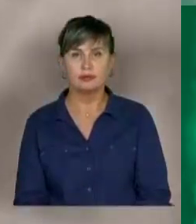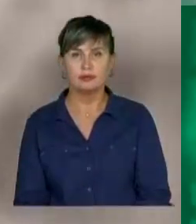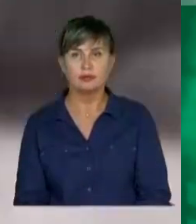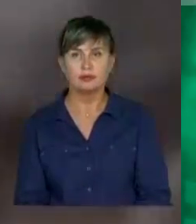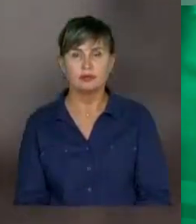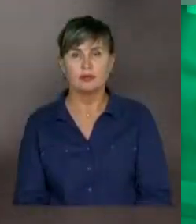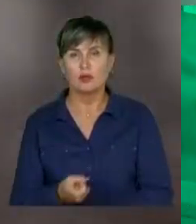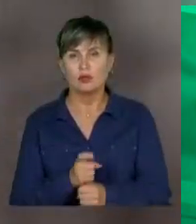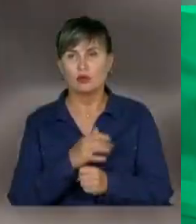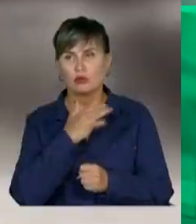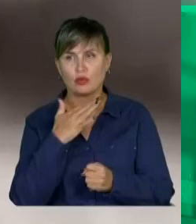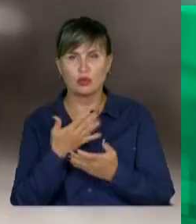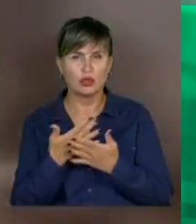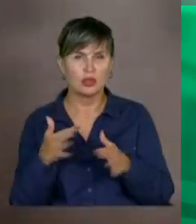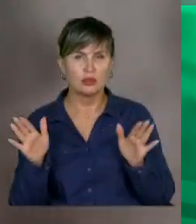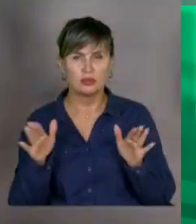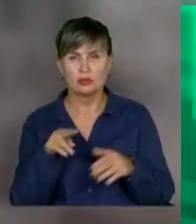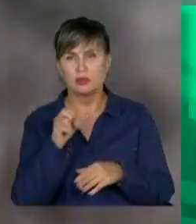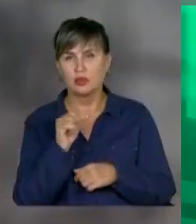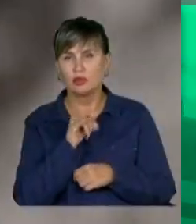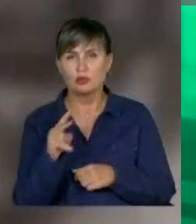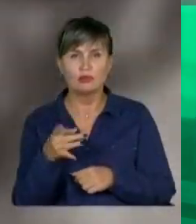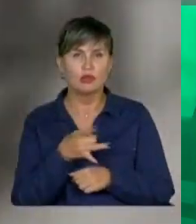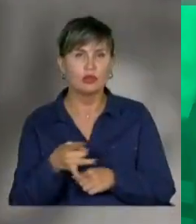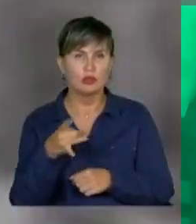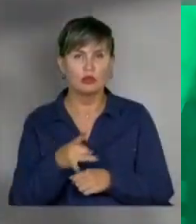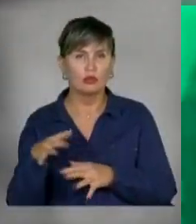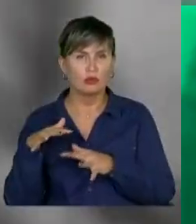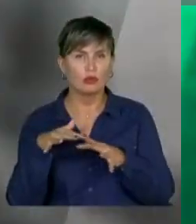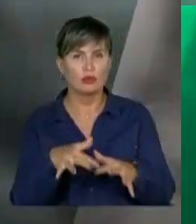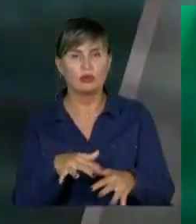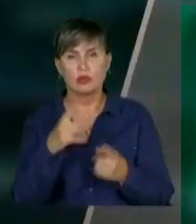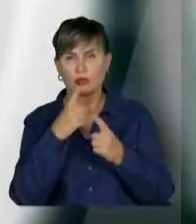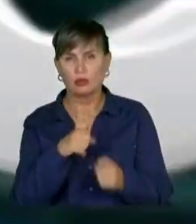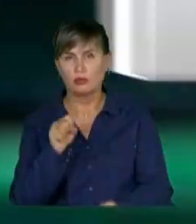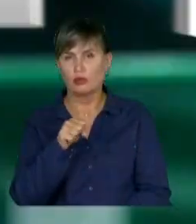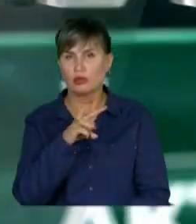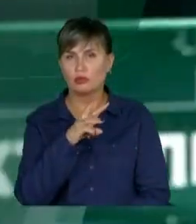Нашествие каракуртов в Павлодарской области. В регионе могут объявить режим ЧС.